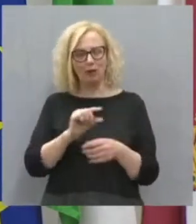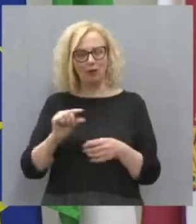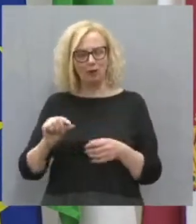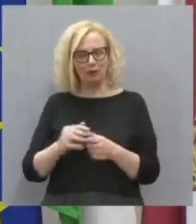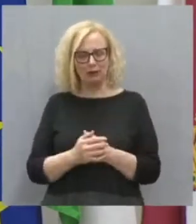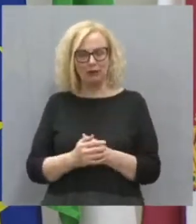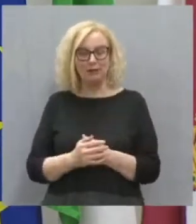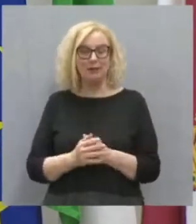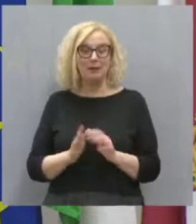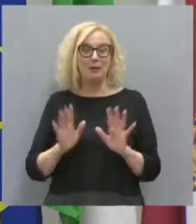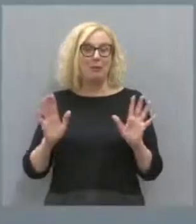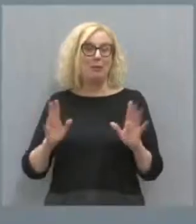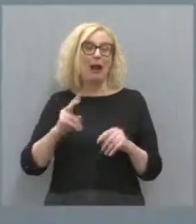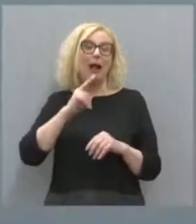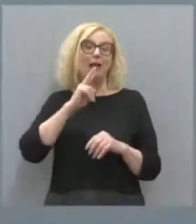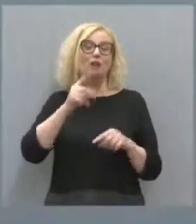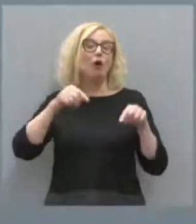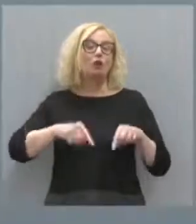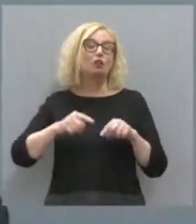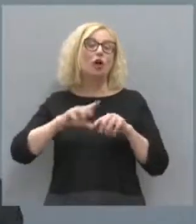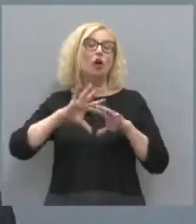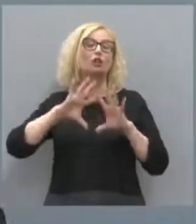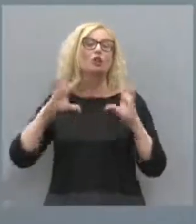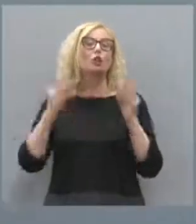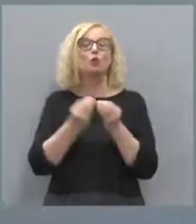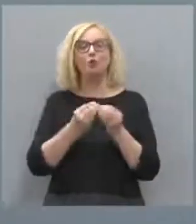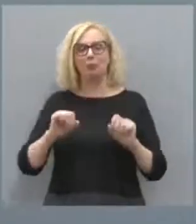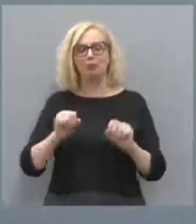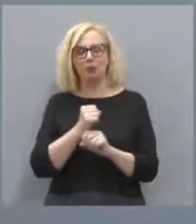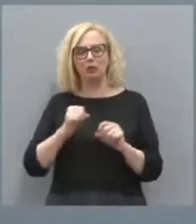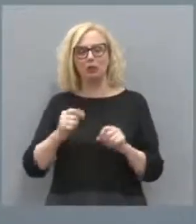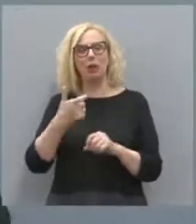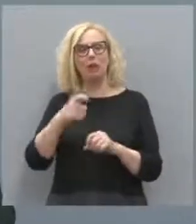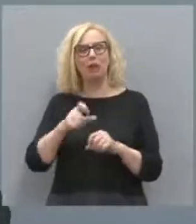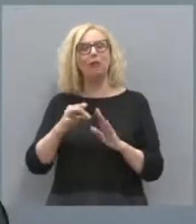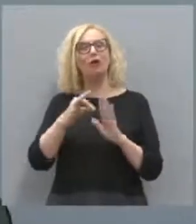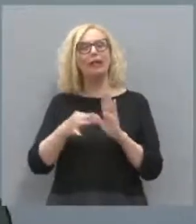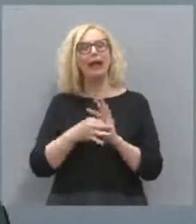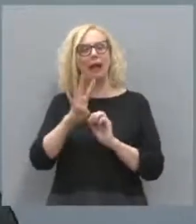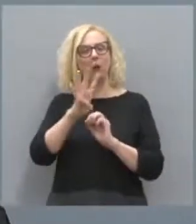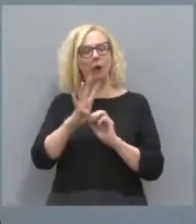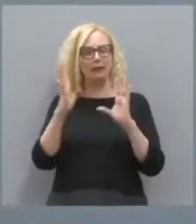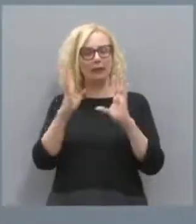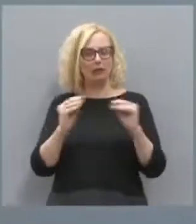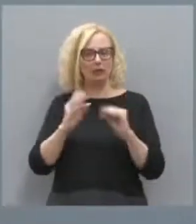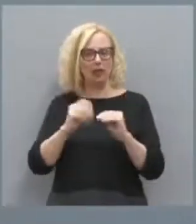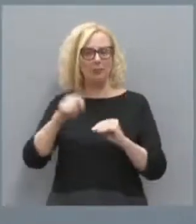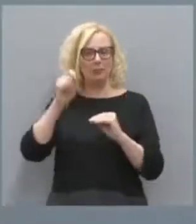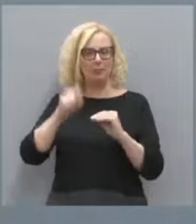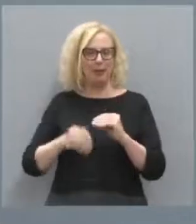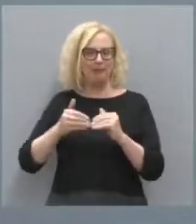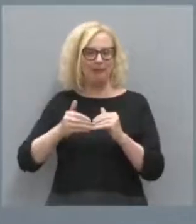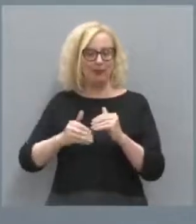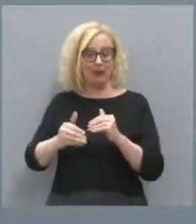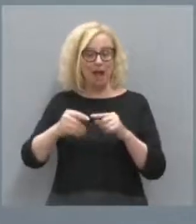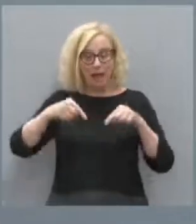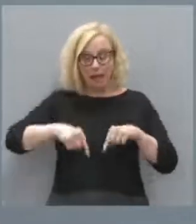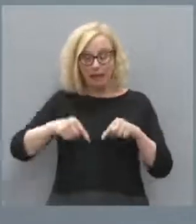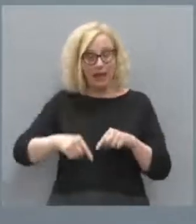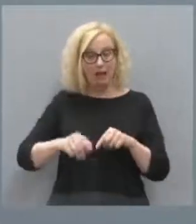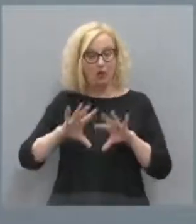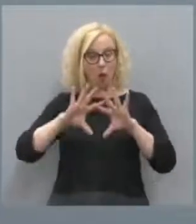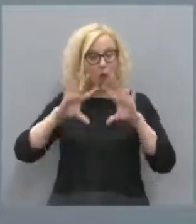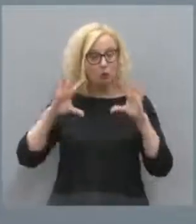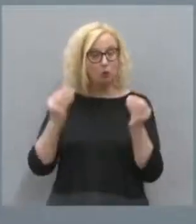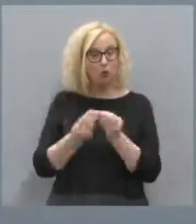risposte però non le possiamo dare tutte oggi ok perché si parte il 4 alle domande che arrivano non le possiamo rispondere tutte oggi alle